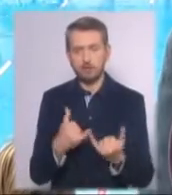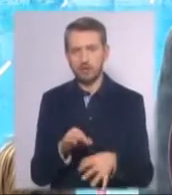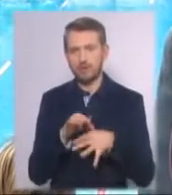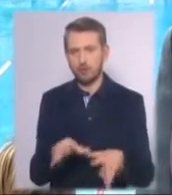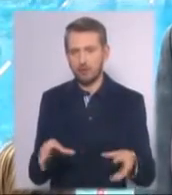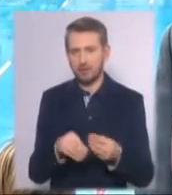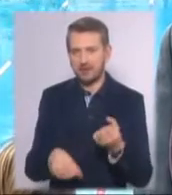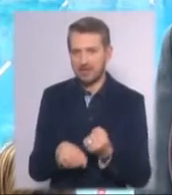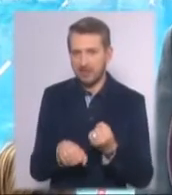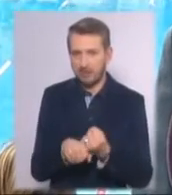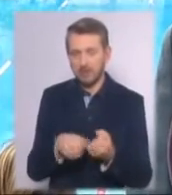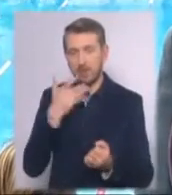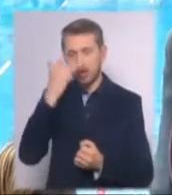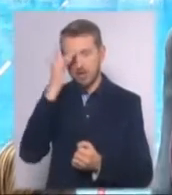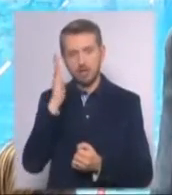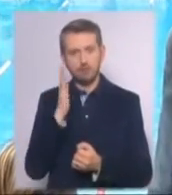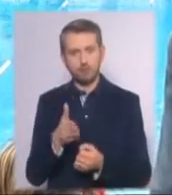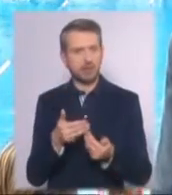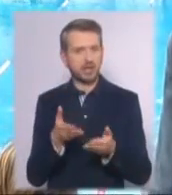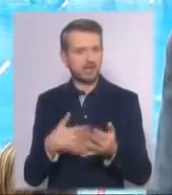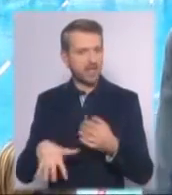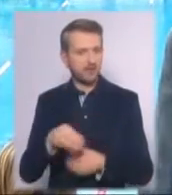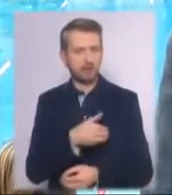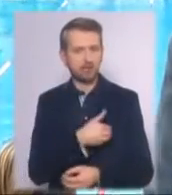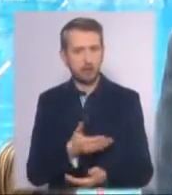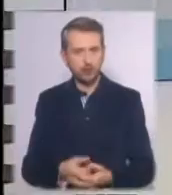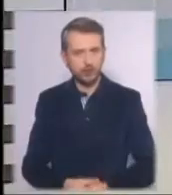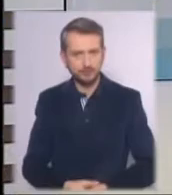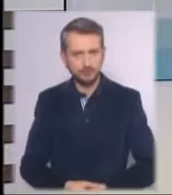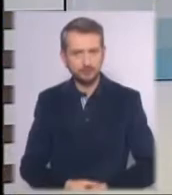эстафетами. Летом это будет категория открыта для всех желающих.